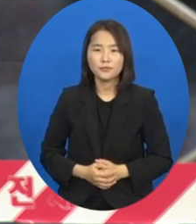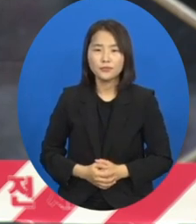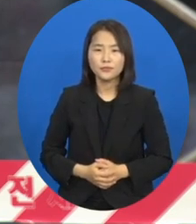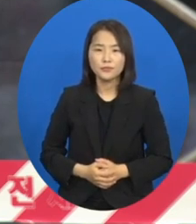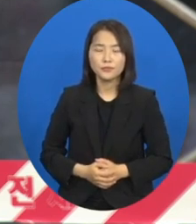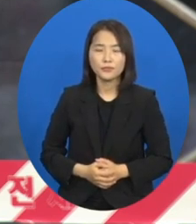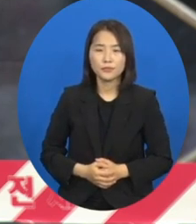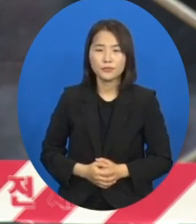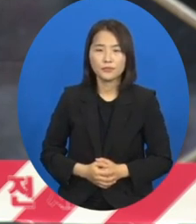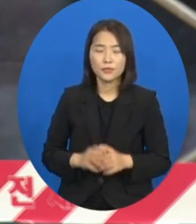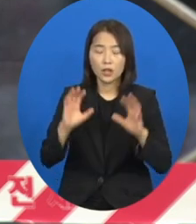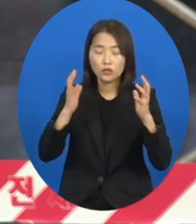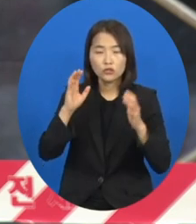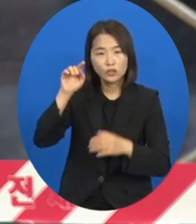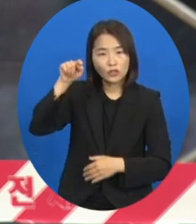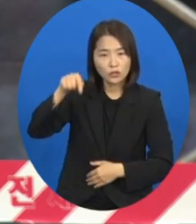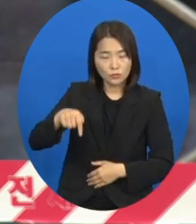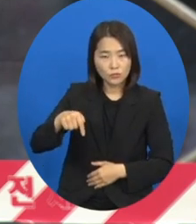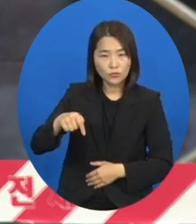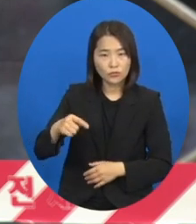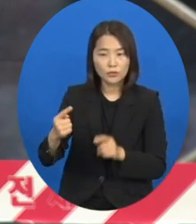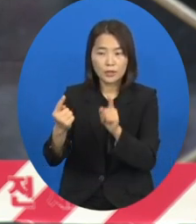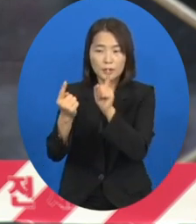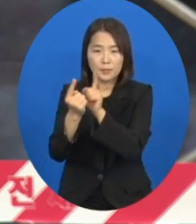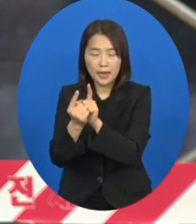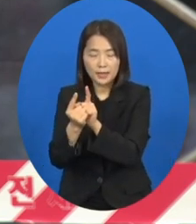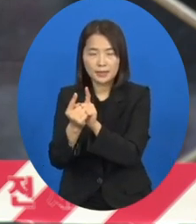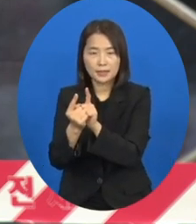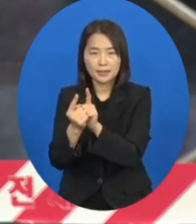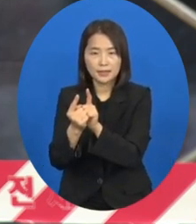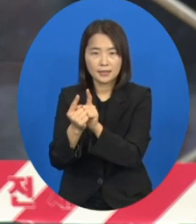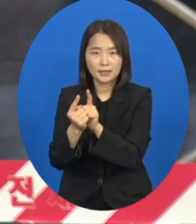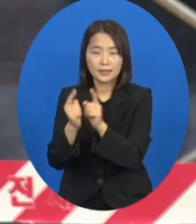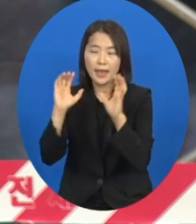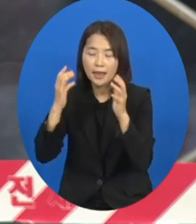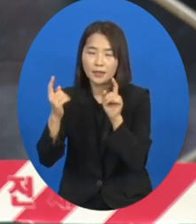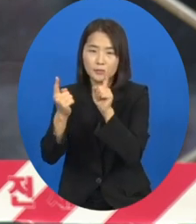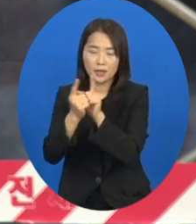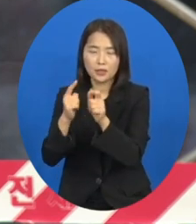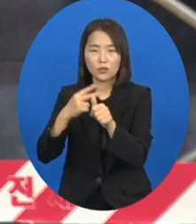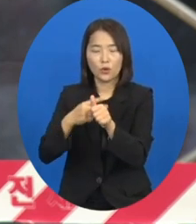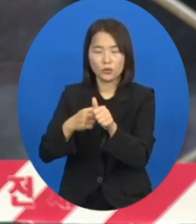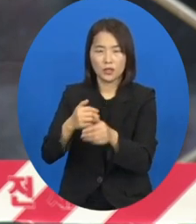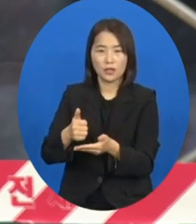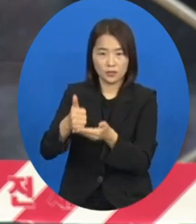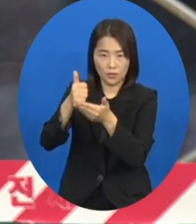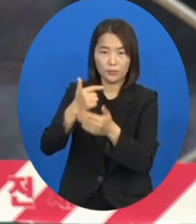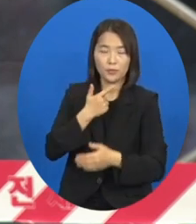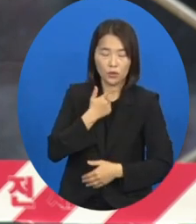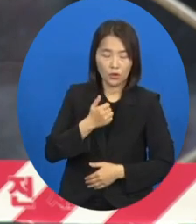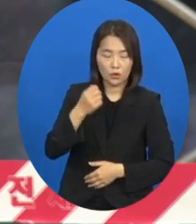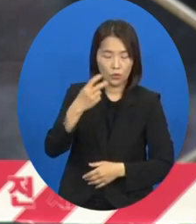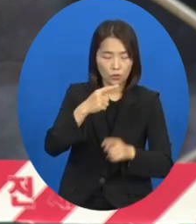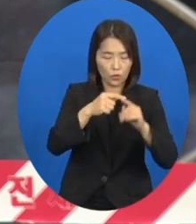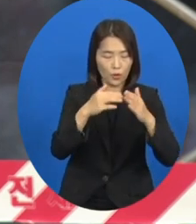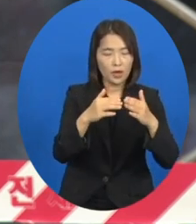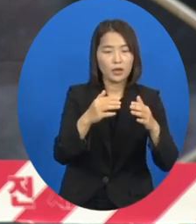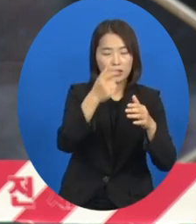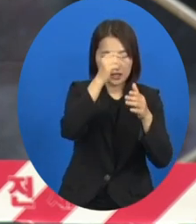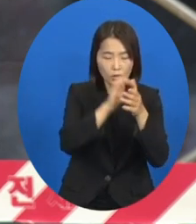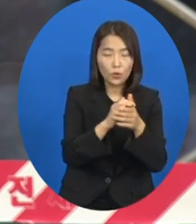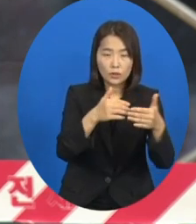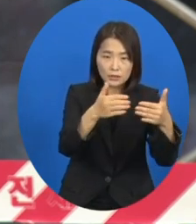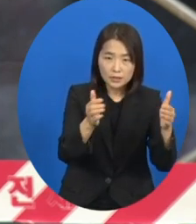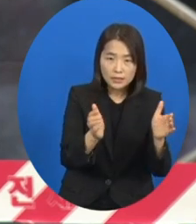유치부에서 마지교사로 아이들 맞이하는 그 교사로 섬기기도 하시고 교회 기도팀에서